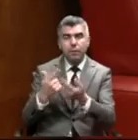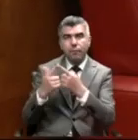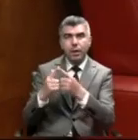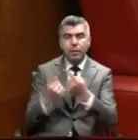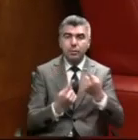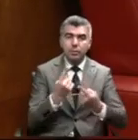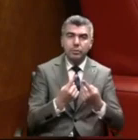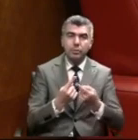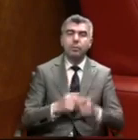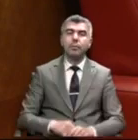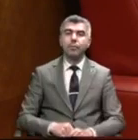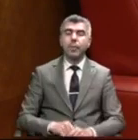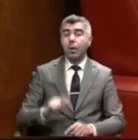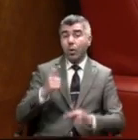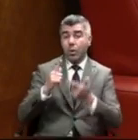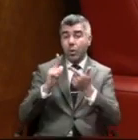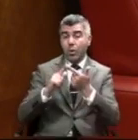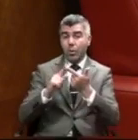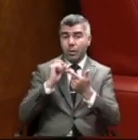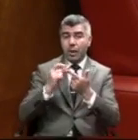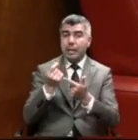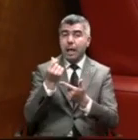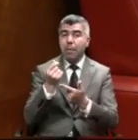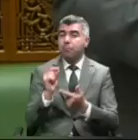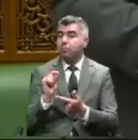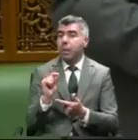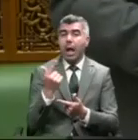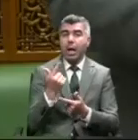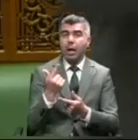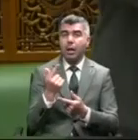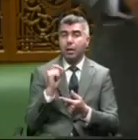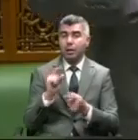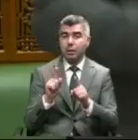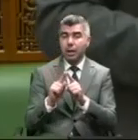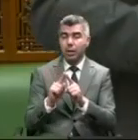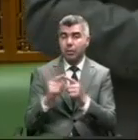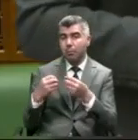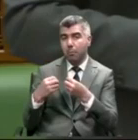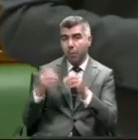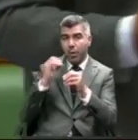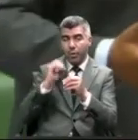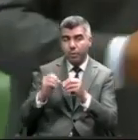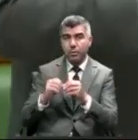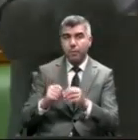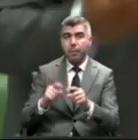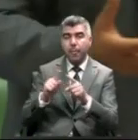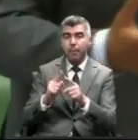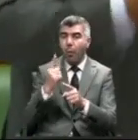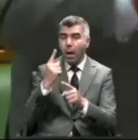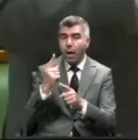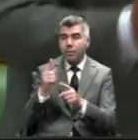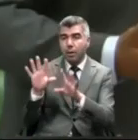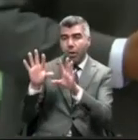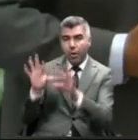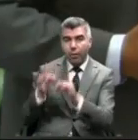ديال الشركات اولا تحديد كذلك الاسعار لان هادشي بالمجان لما كيتخذ واحد واحد العينه من واحد